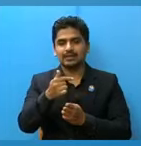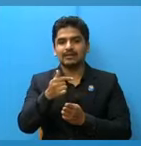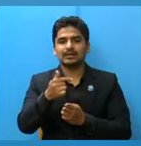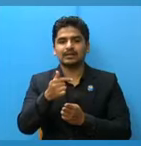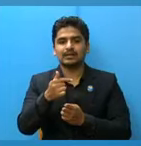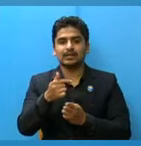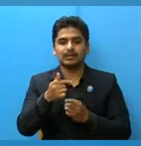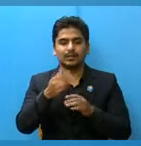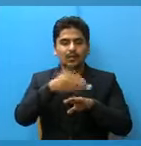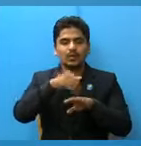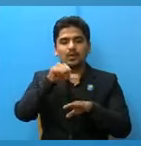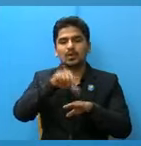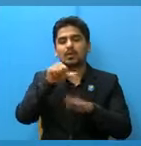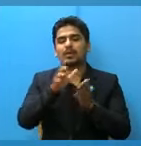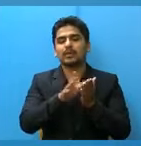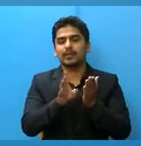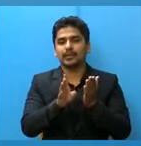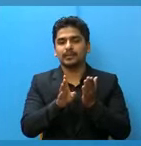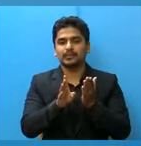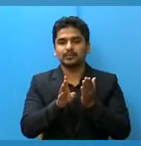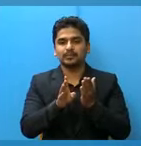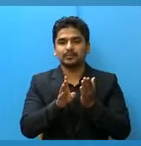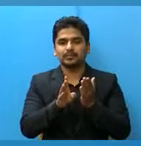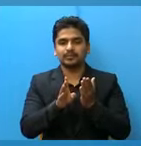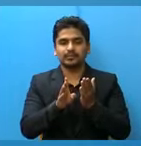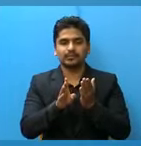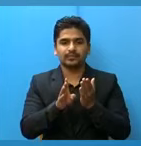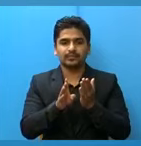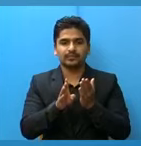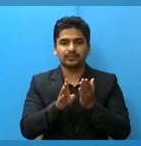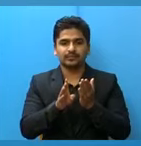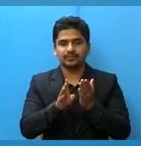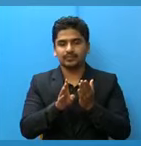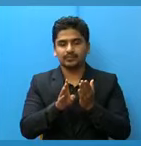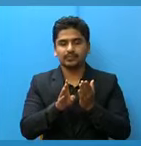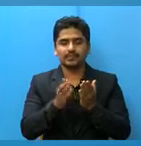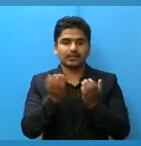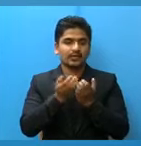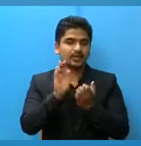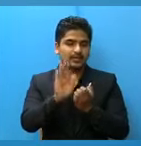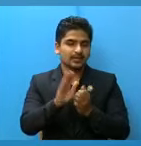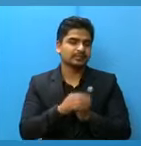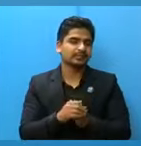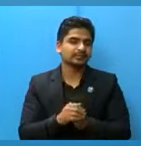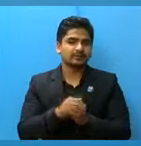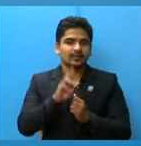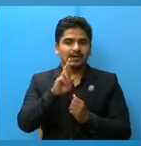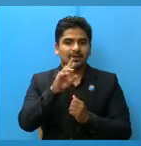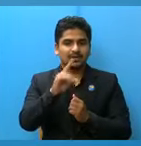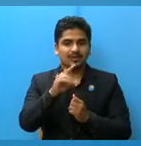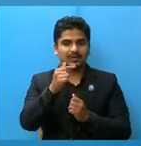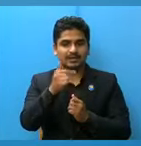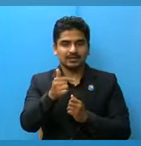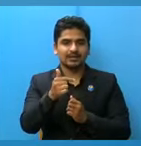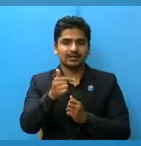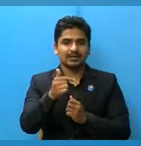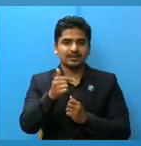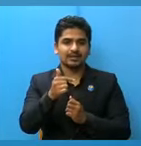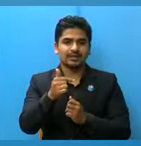जहीं ब्लाड बड़ा ब्लाड होल ब्लाड आत्मा शीरम बड़ा ले गरिंचा यो रैपिट डागनोस्टिक